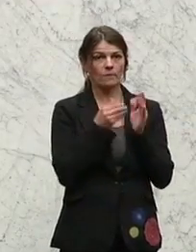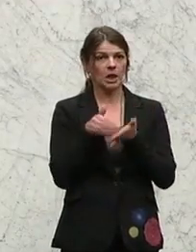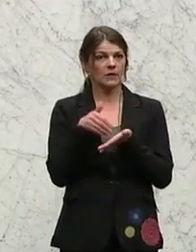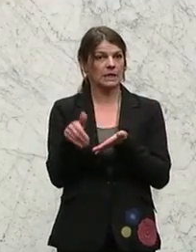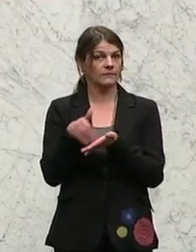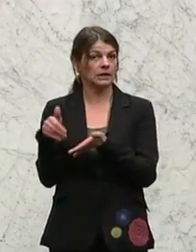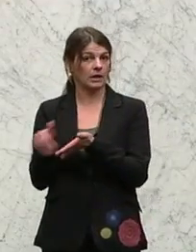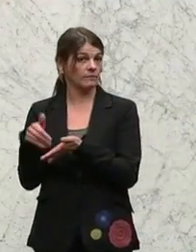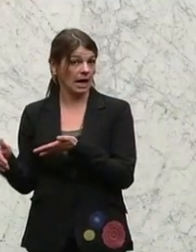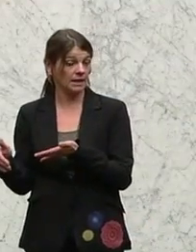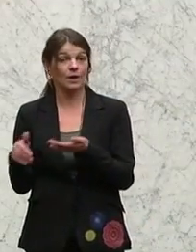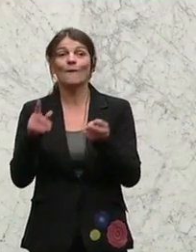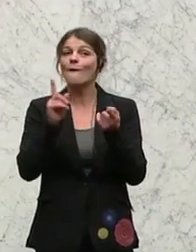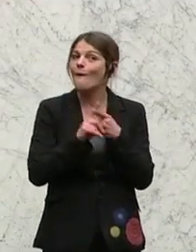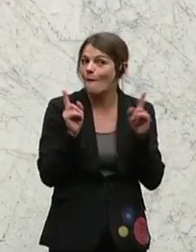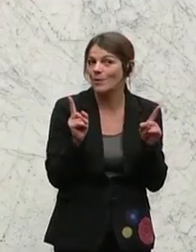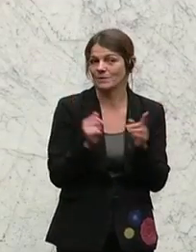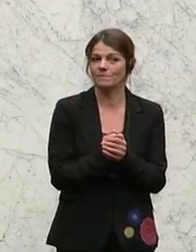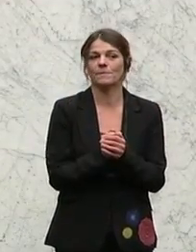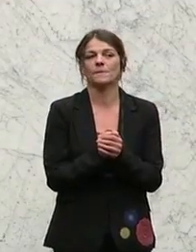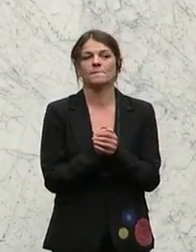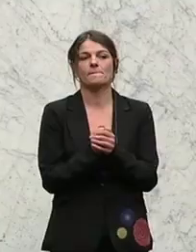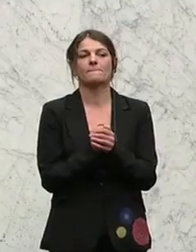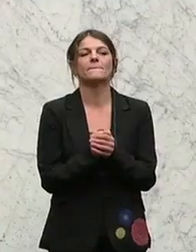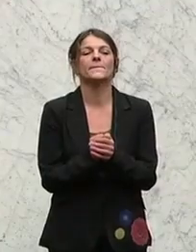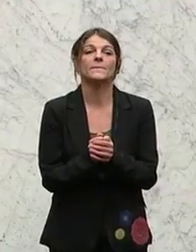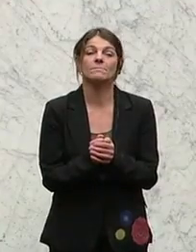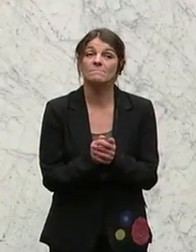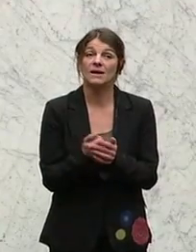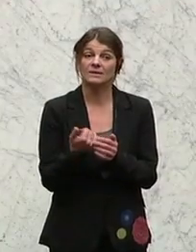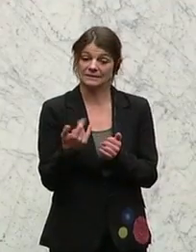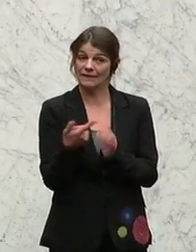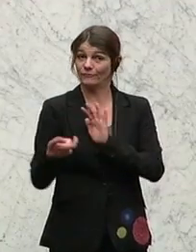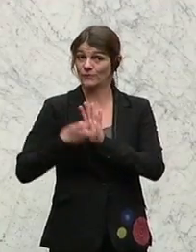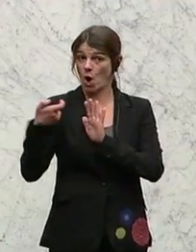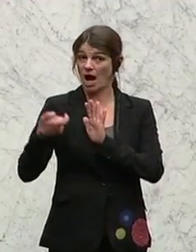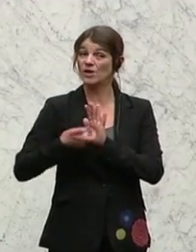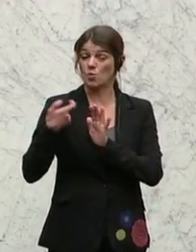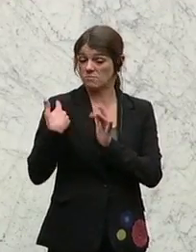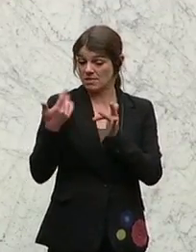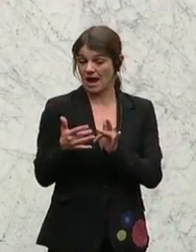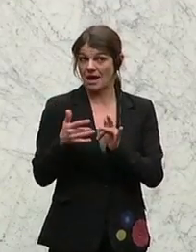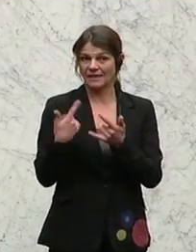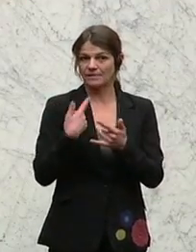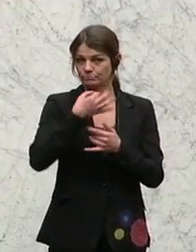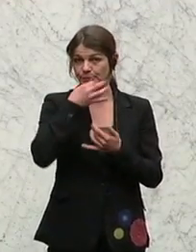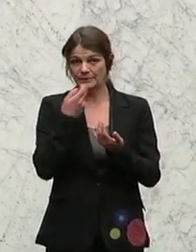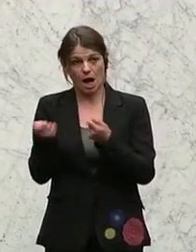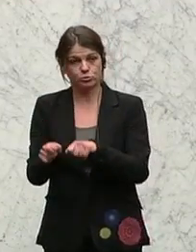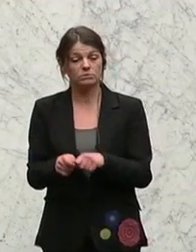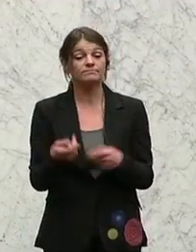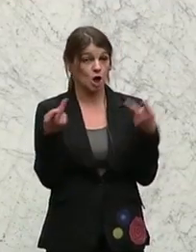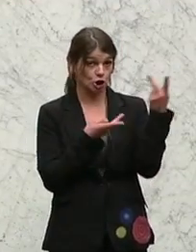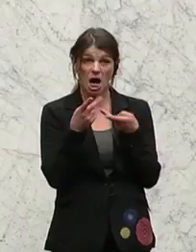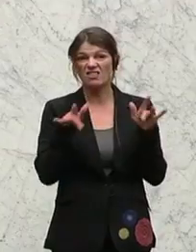fortgelaufen. Und ich möchte damit bei den Forderungen schließen. Ja, der Schaden ist